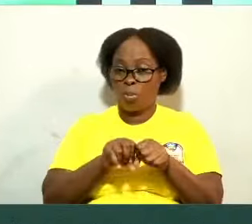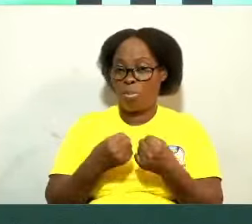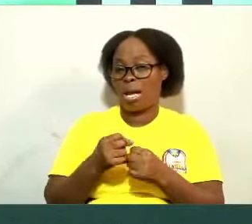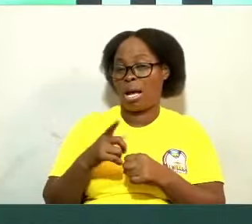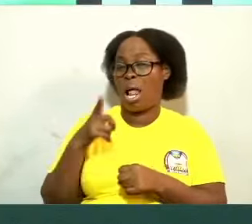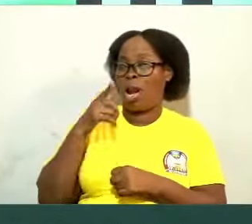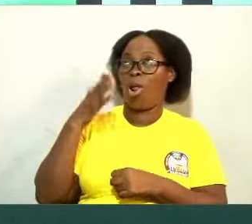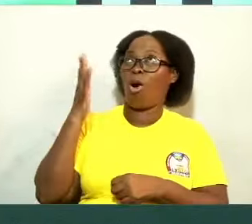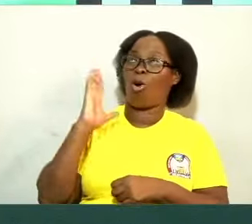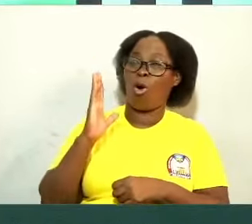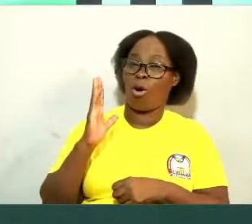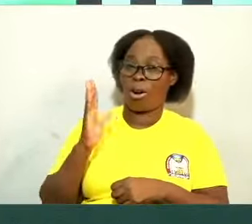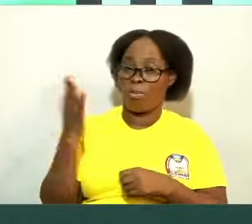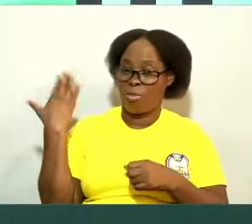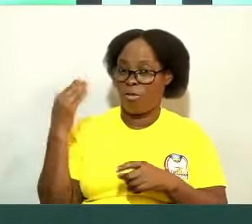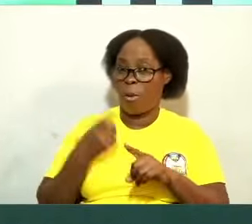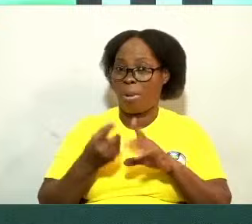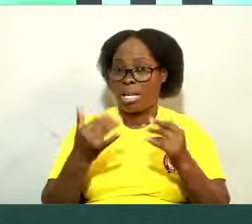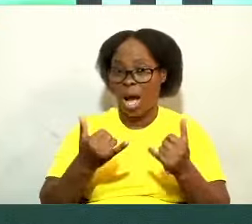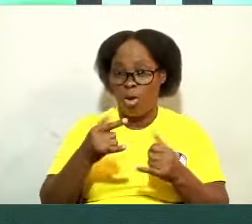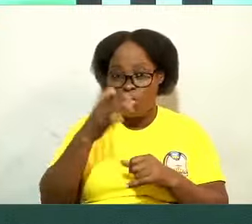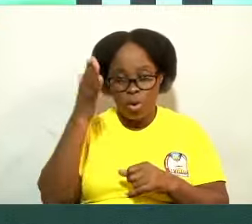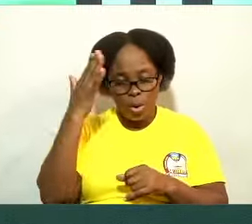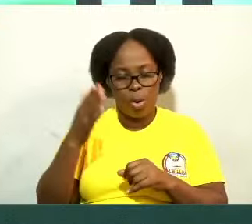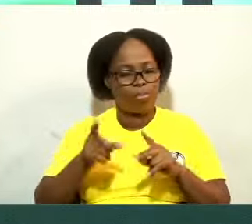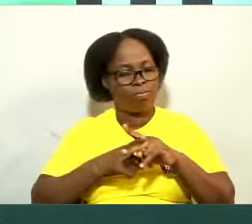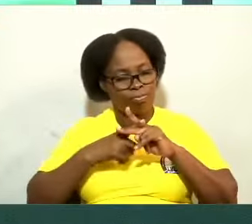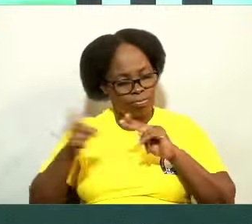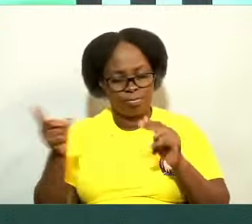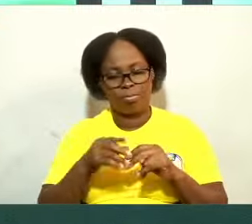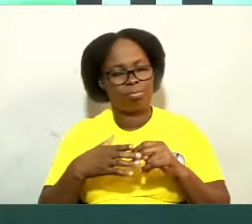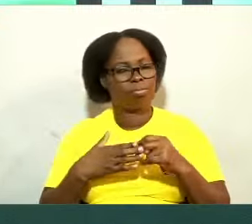Mungu, umetambua, toka. Toka.